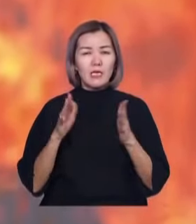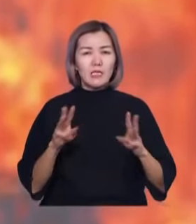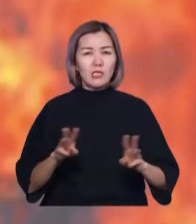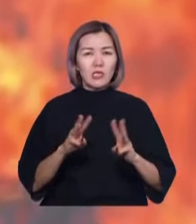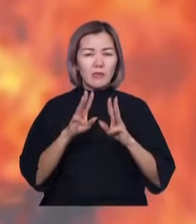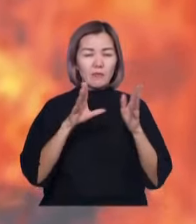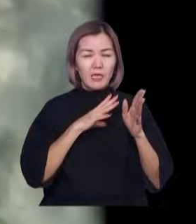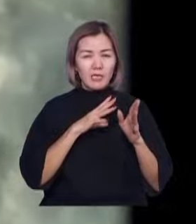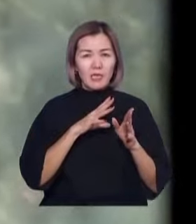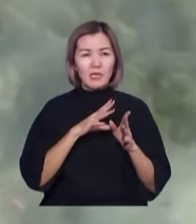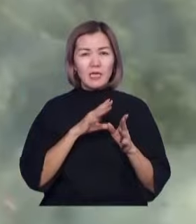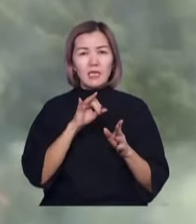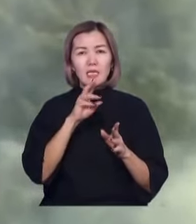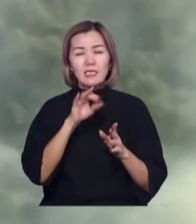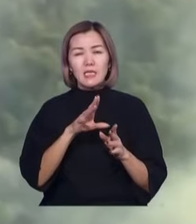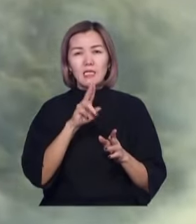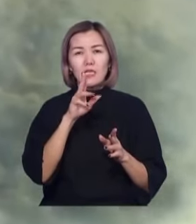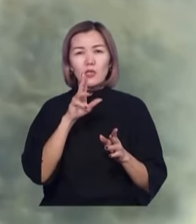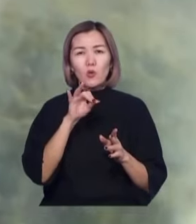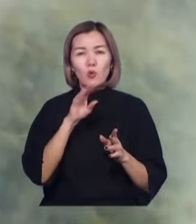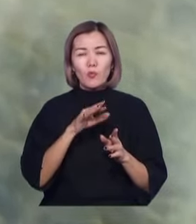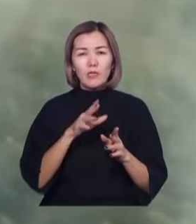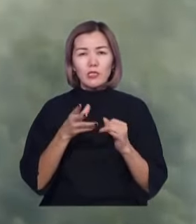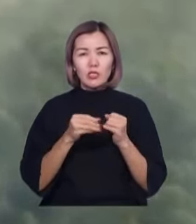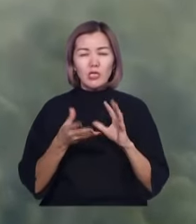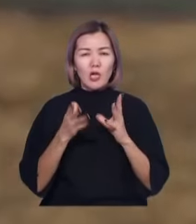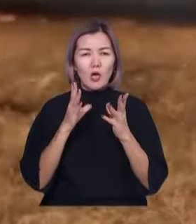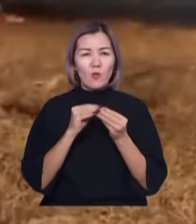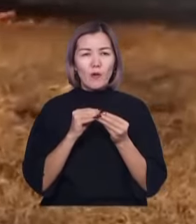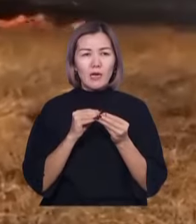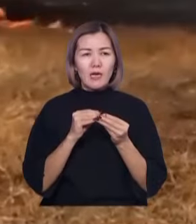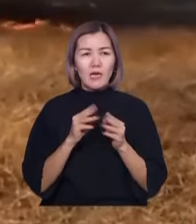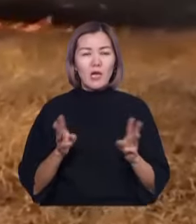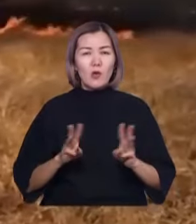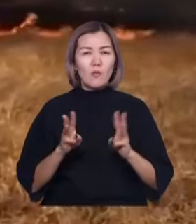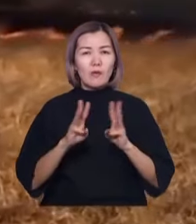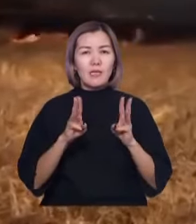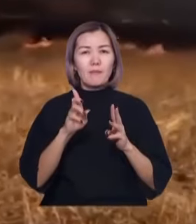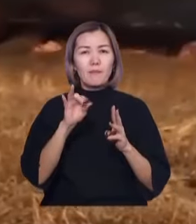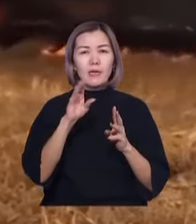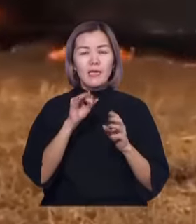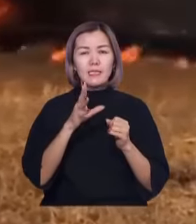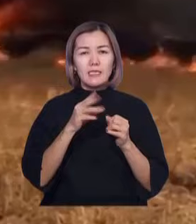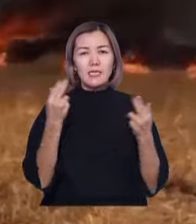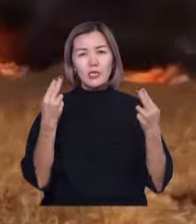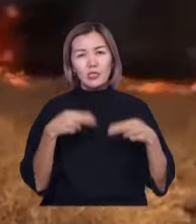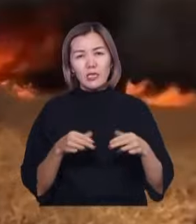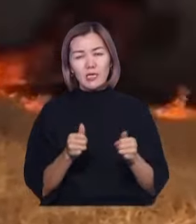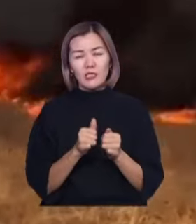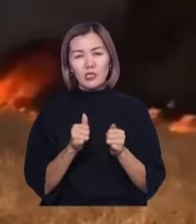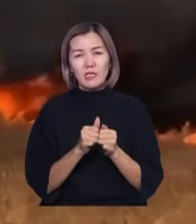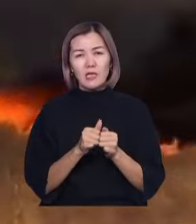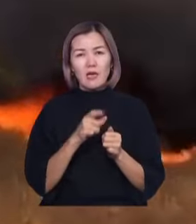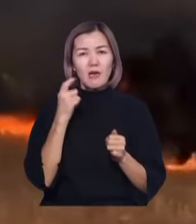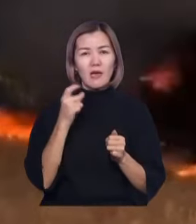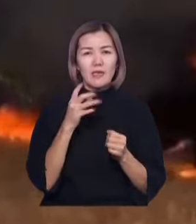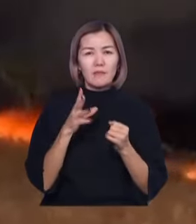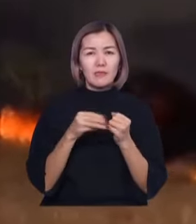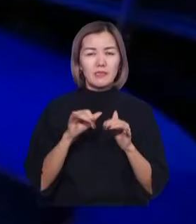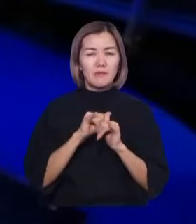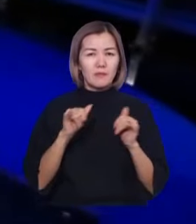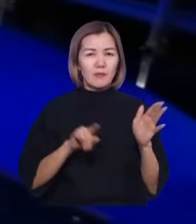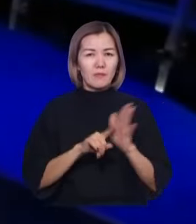кетті. Бұл Исландияның немесе Кубаның көлеміндей аумақ. Лапылдаған жалын негізінен елдің Бразилиямен шекаралас күлденген ауыл шаруашылығы аймағын шарпып